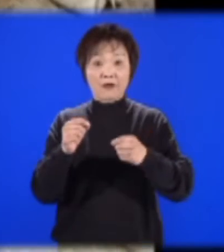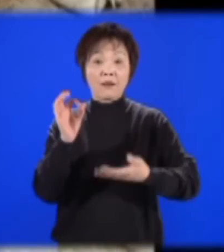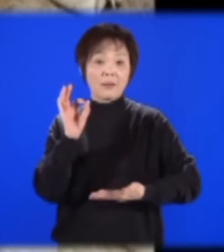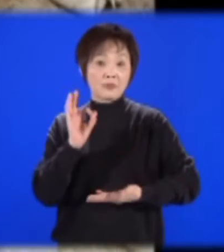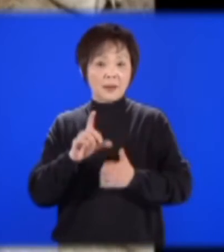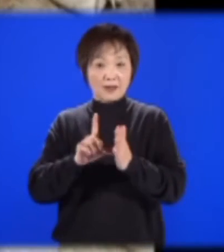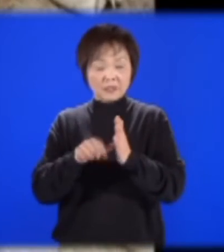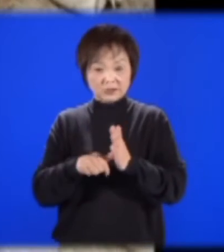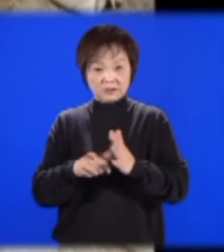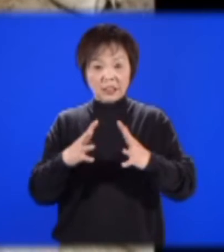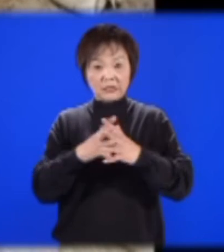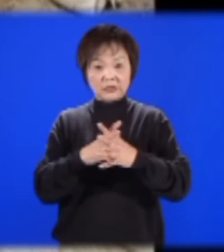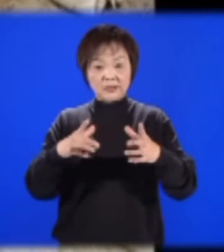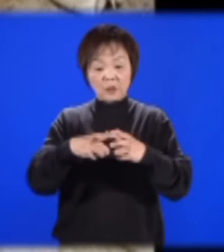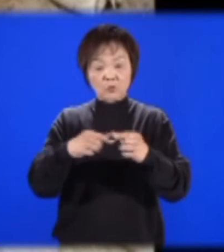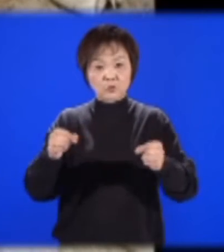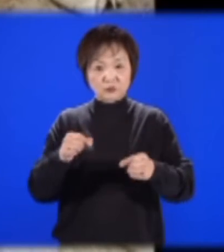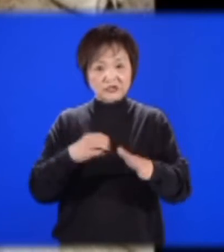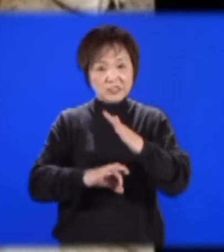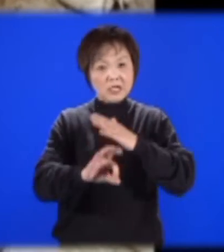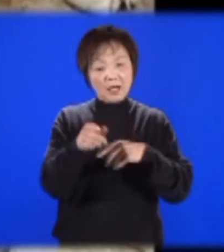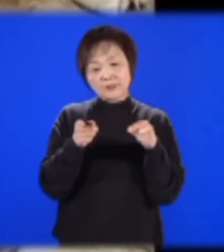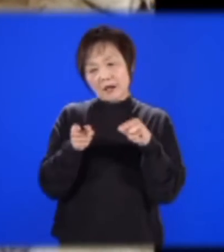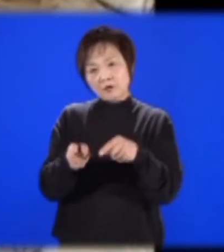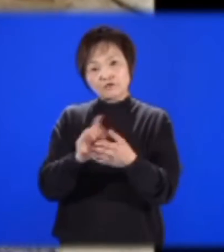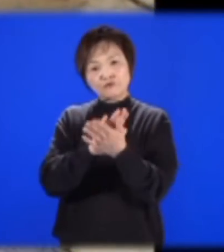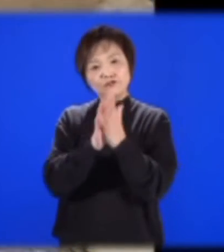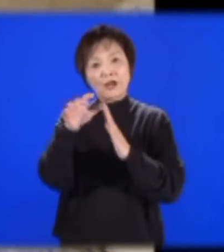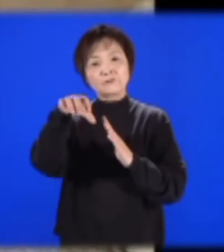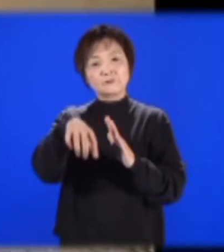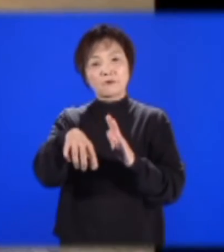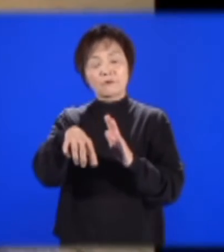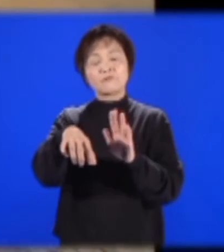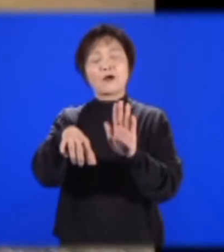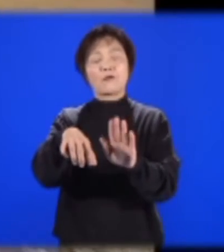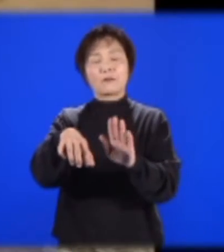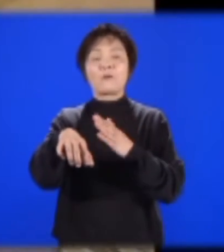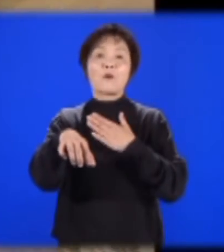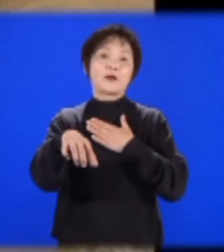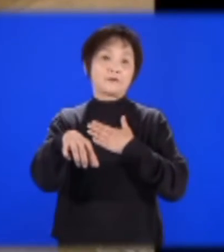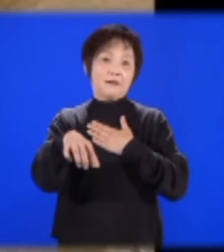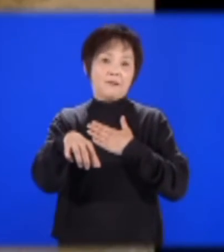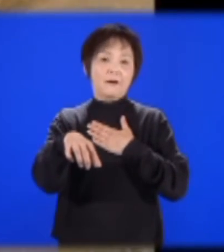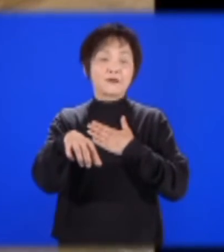には伊勢の国浅毛郡の役所だったことが分かりました。